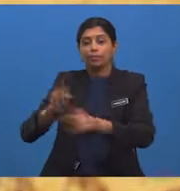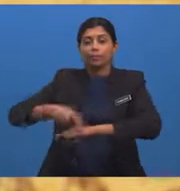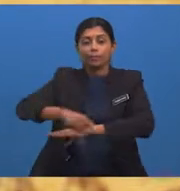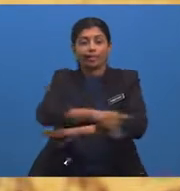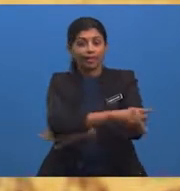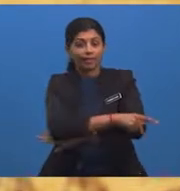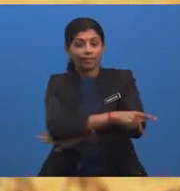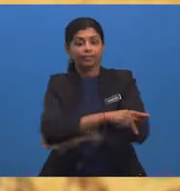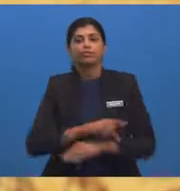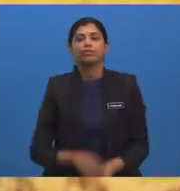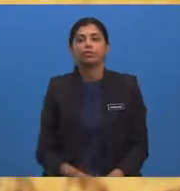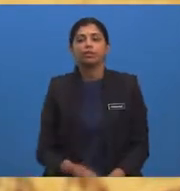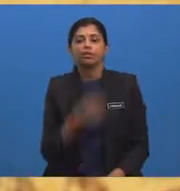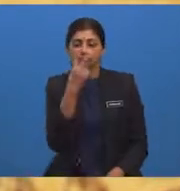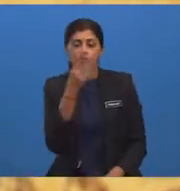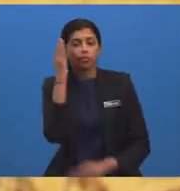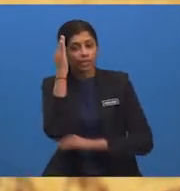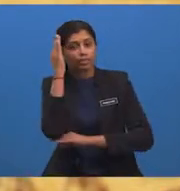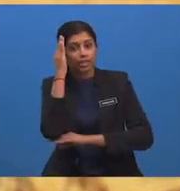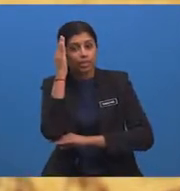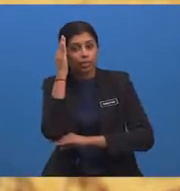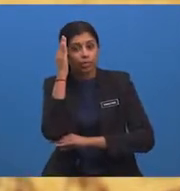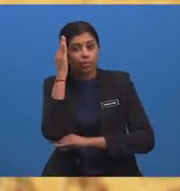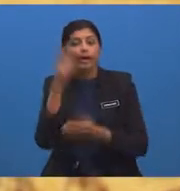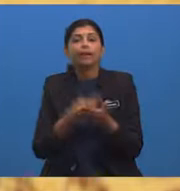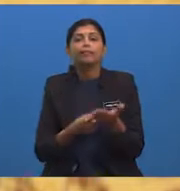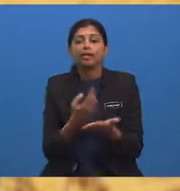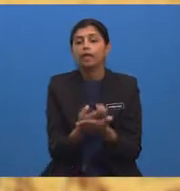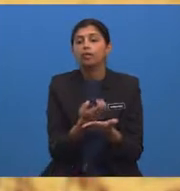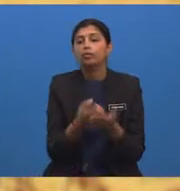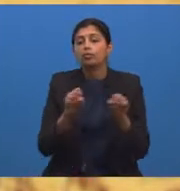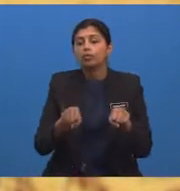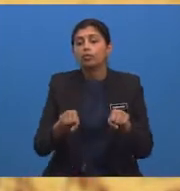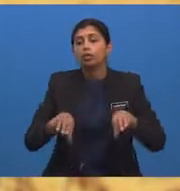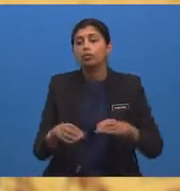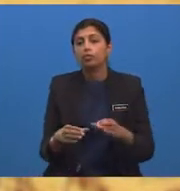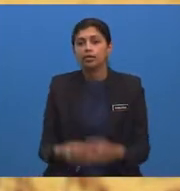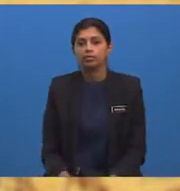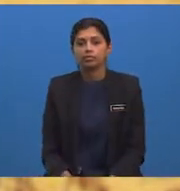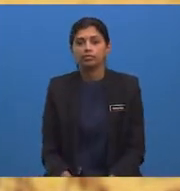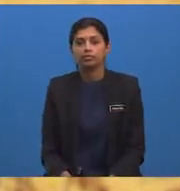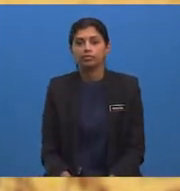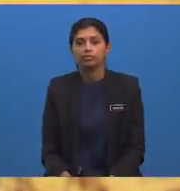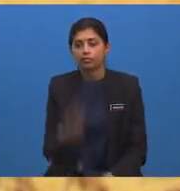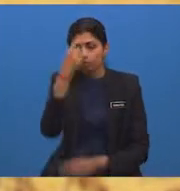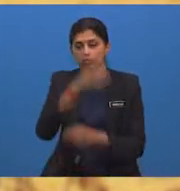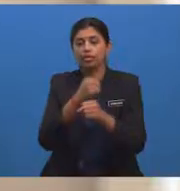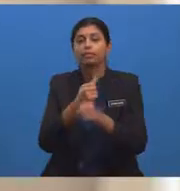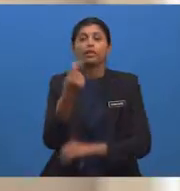ekonomi yang boleh dilakukan oleh rakyat untuk menyara hidup dan menjalankan